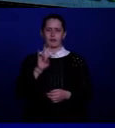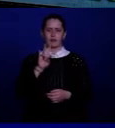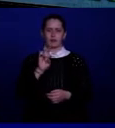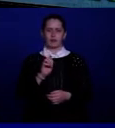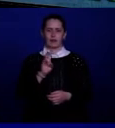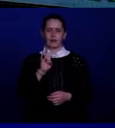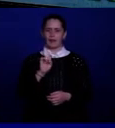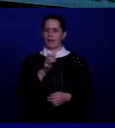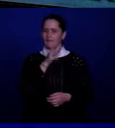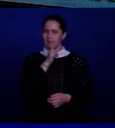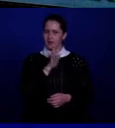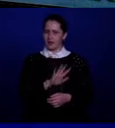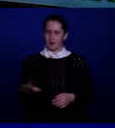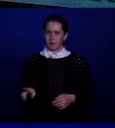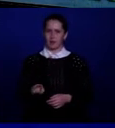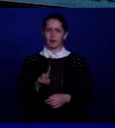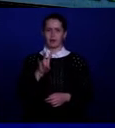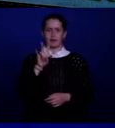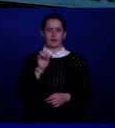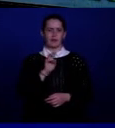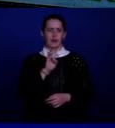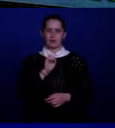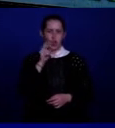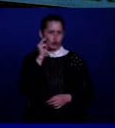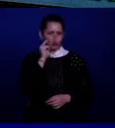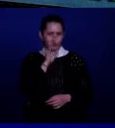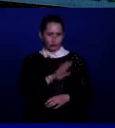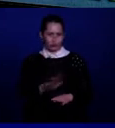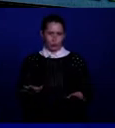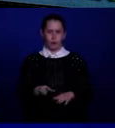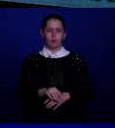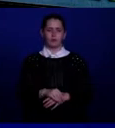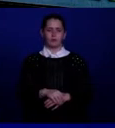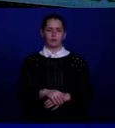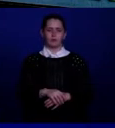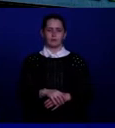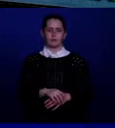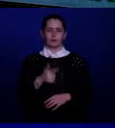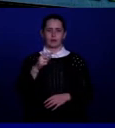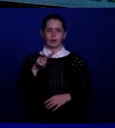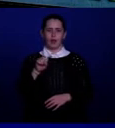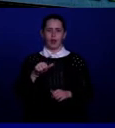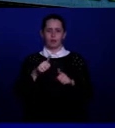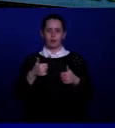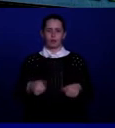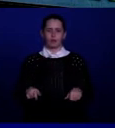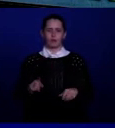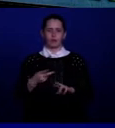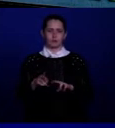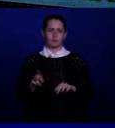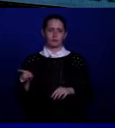на время, ни на число глагола. Глаголы в неопределенной